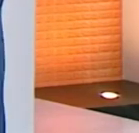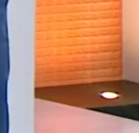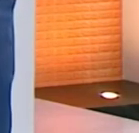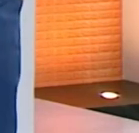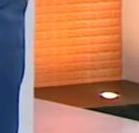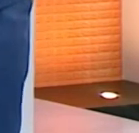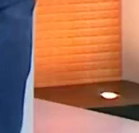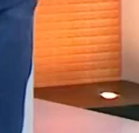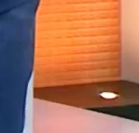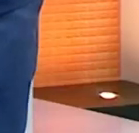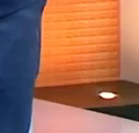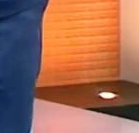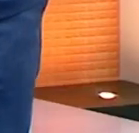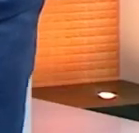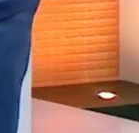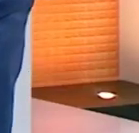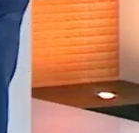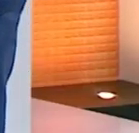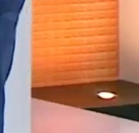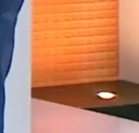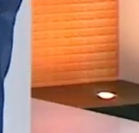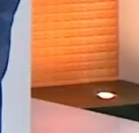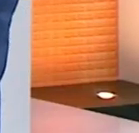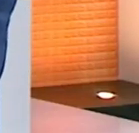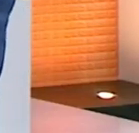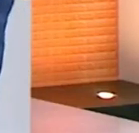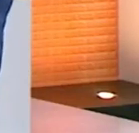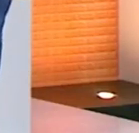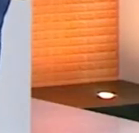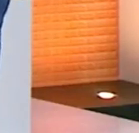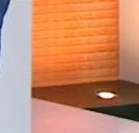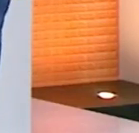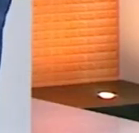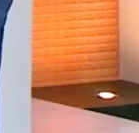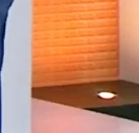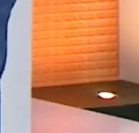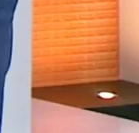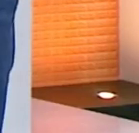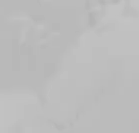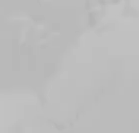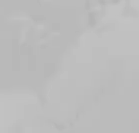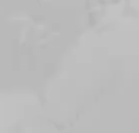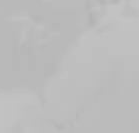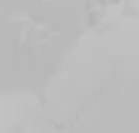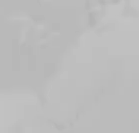TV at sa www.gmanews.tv.